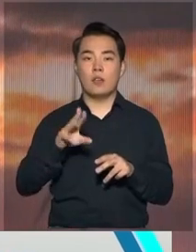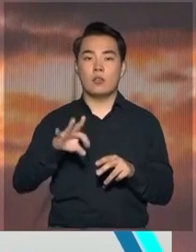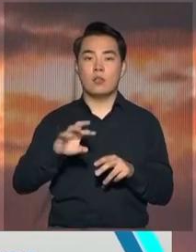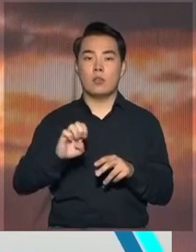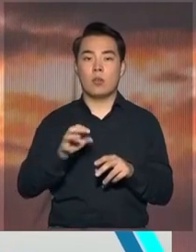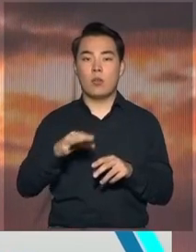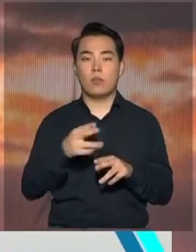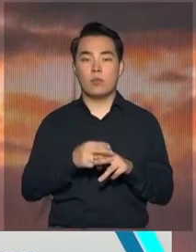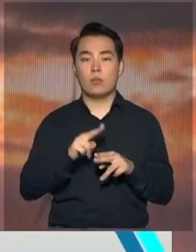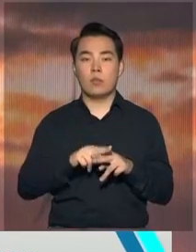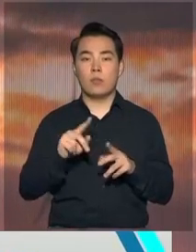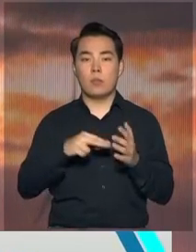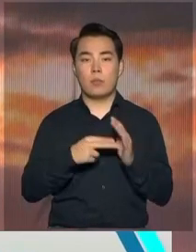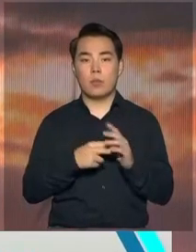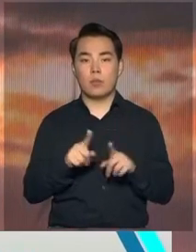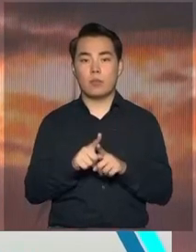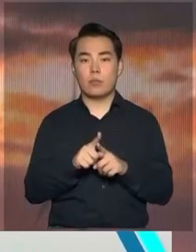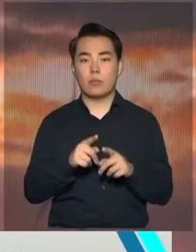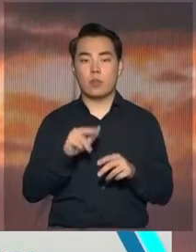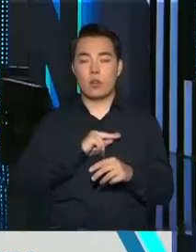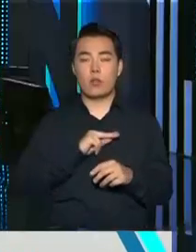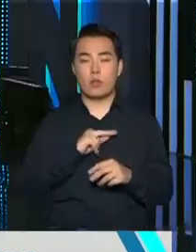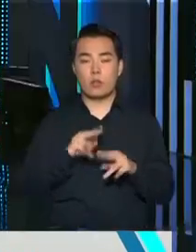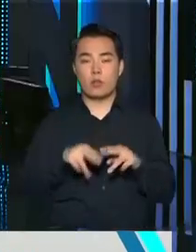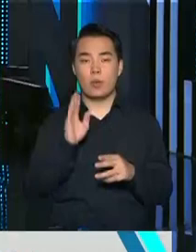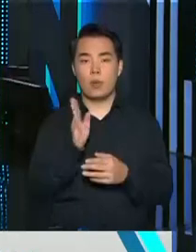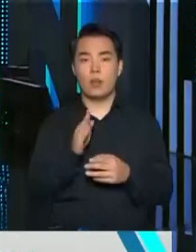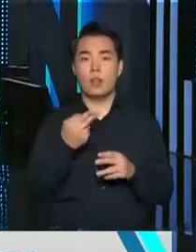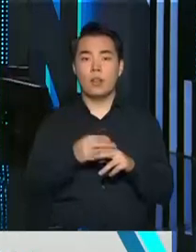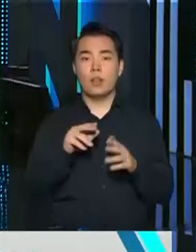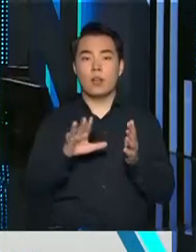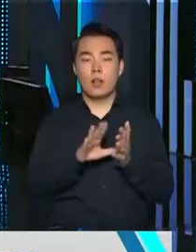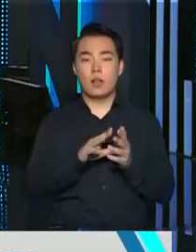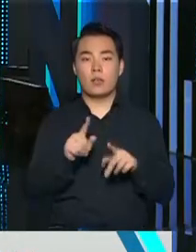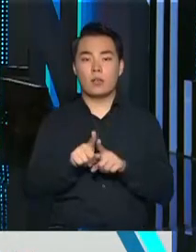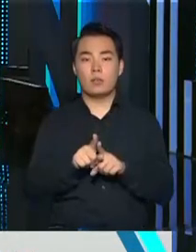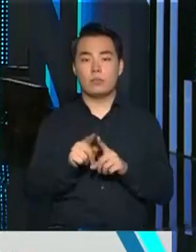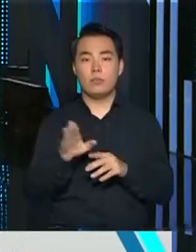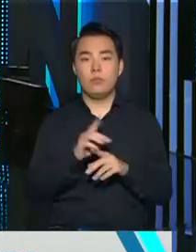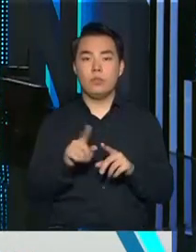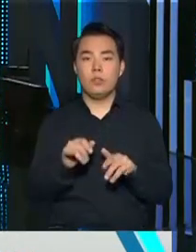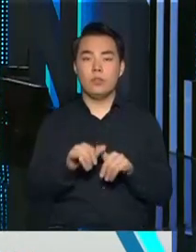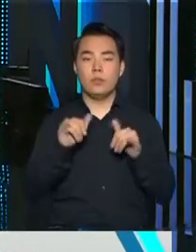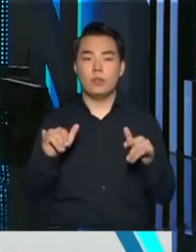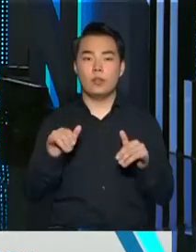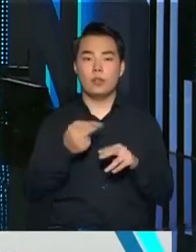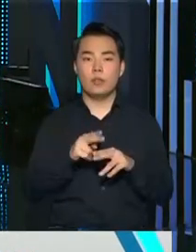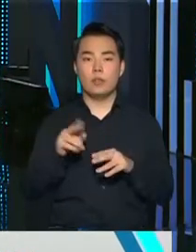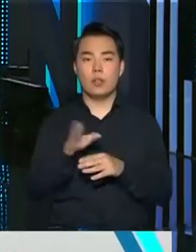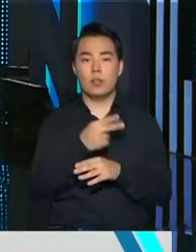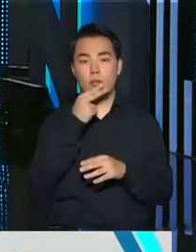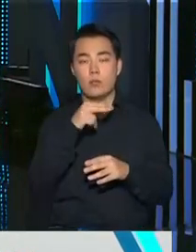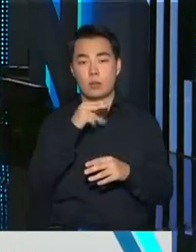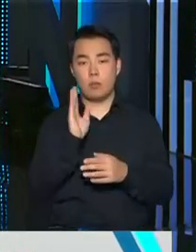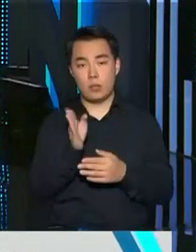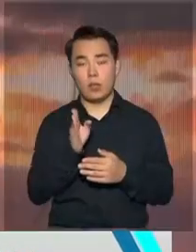іске асырылып жатыр. Жақсы, түсіндікті. Ал мына жалпы осы қуат көздерін дамытуда қандай да бір жеңілдіктер бар ма, жалпы қарастырыла ма? Иә,